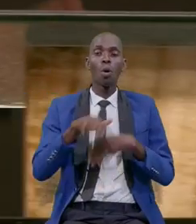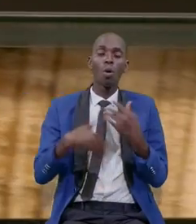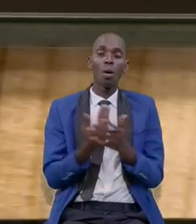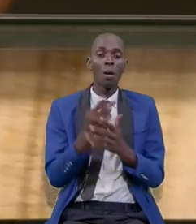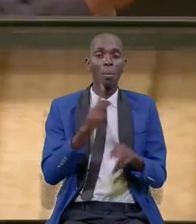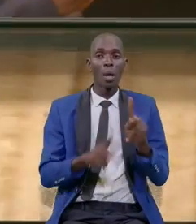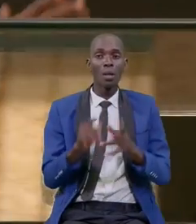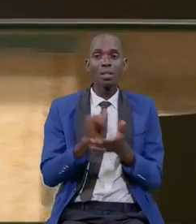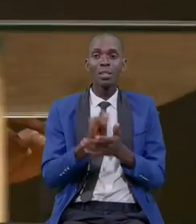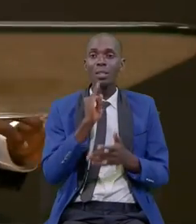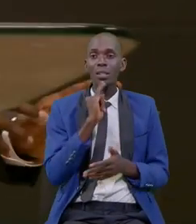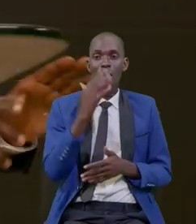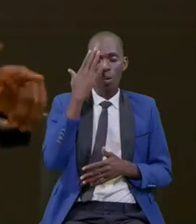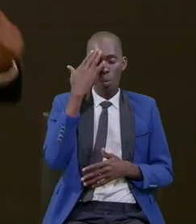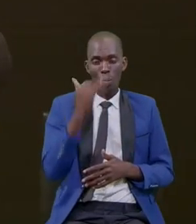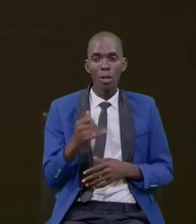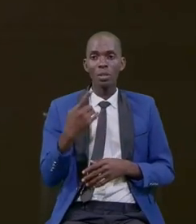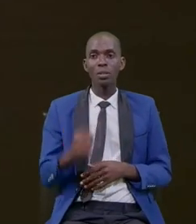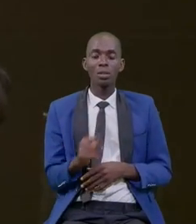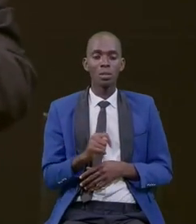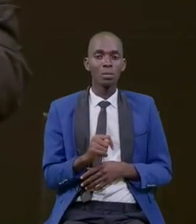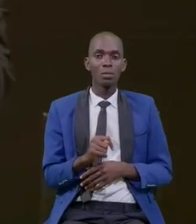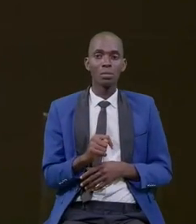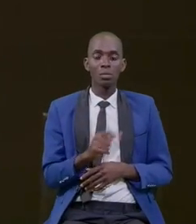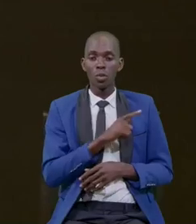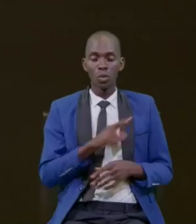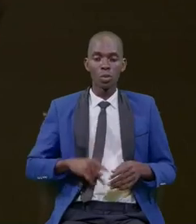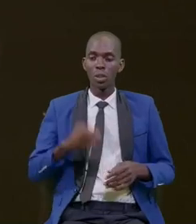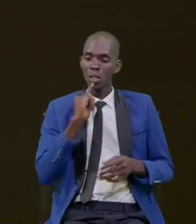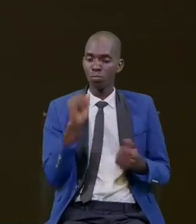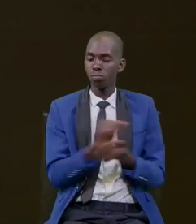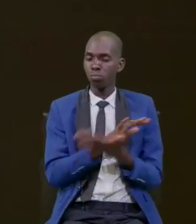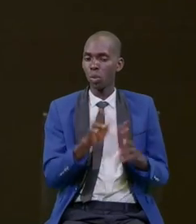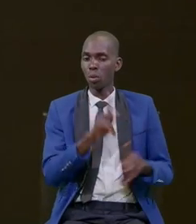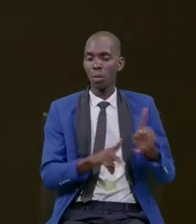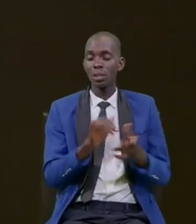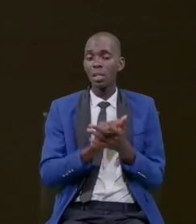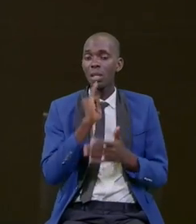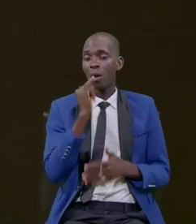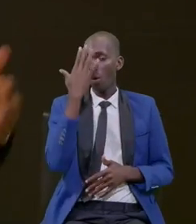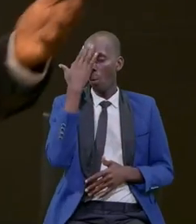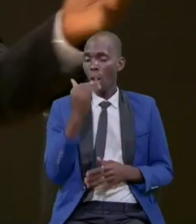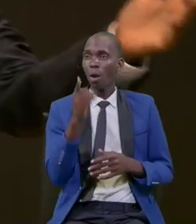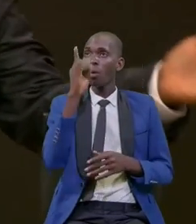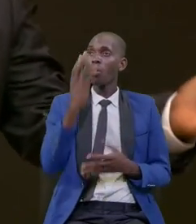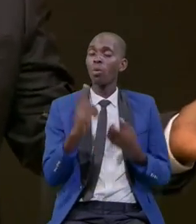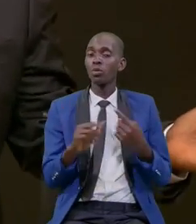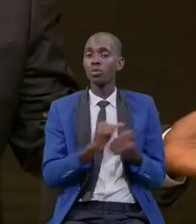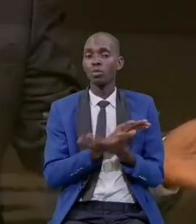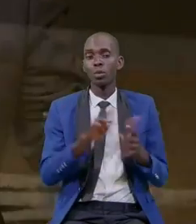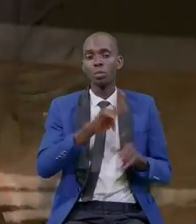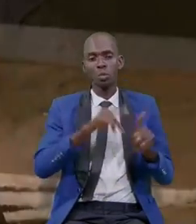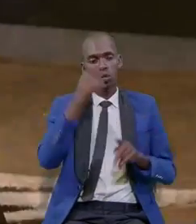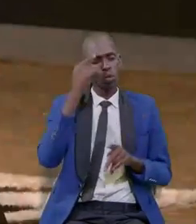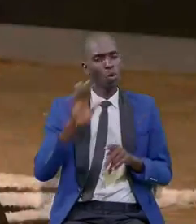tout le peuple de Canaan. C'est pourquoi le pays les vomissait. Le Seigneur va les détruire. Mais elle savait